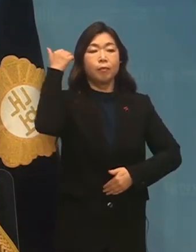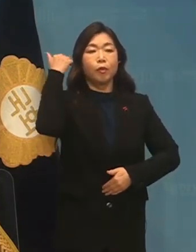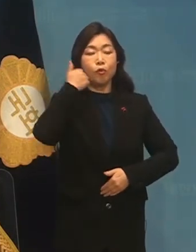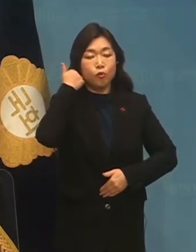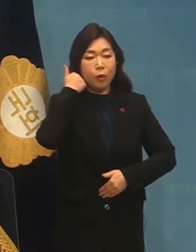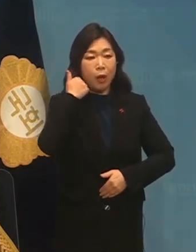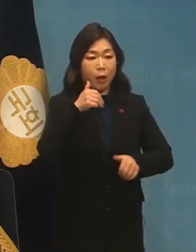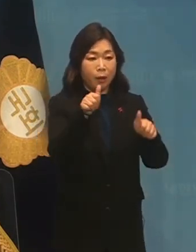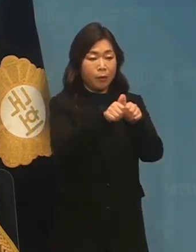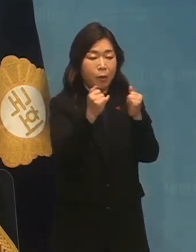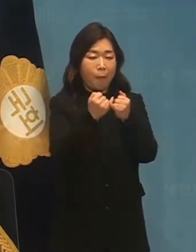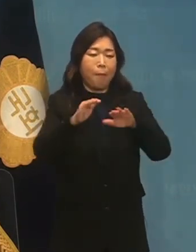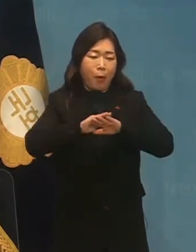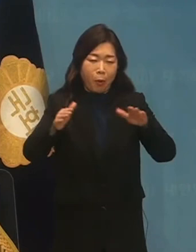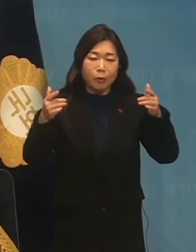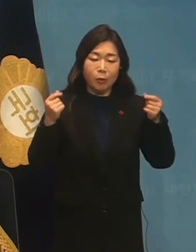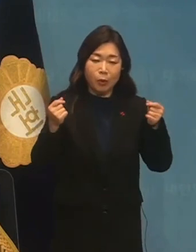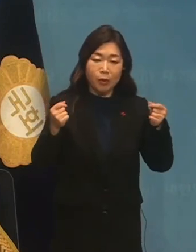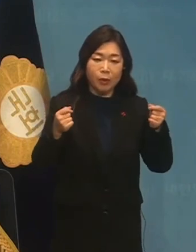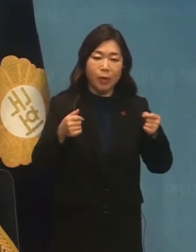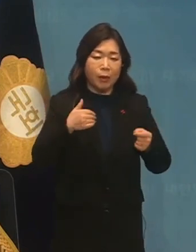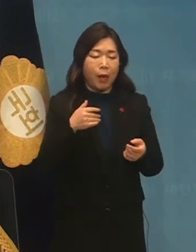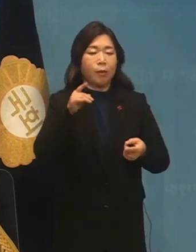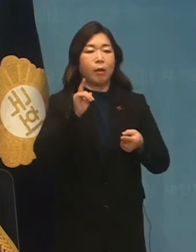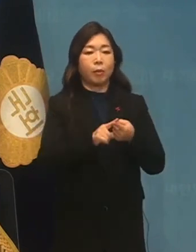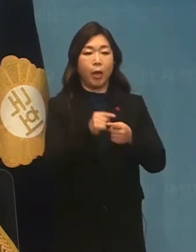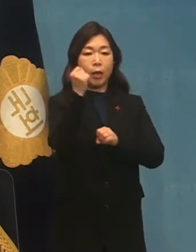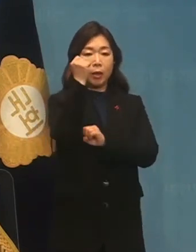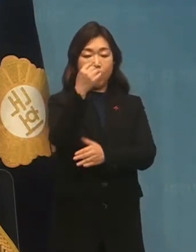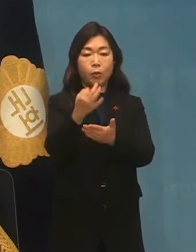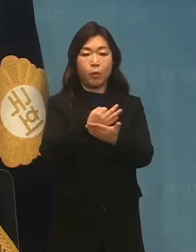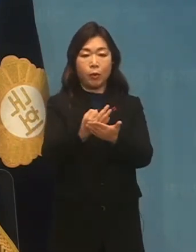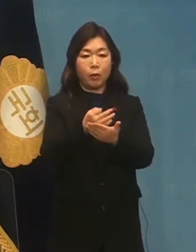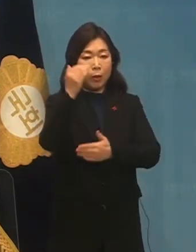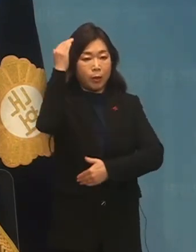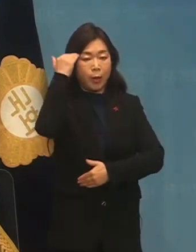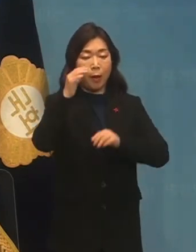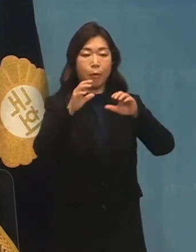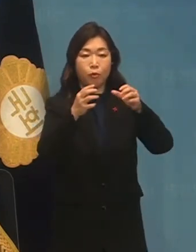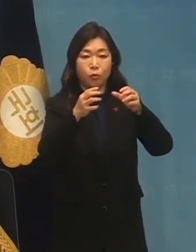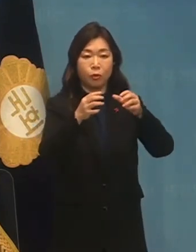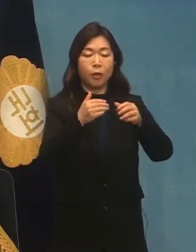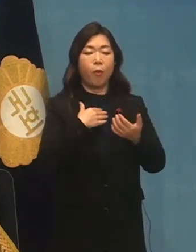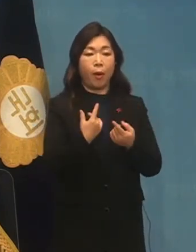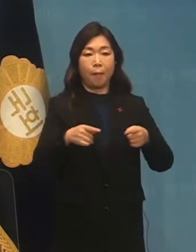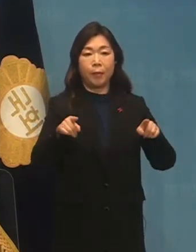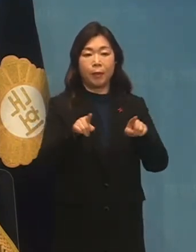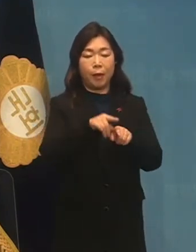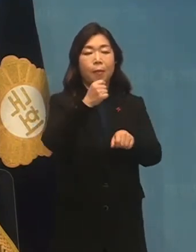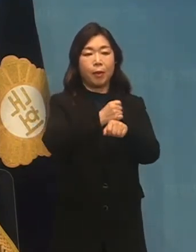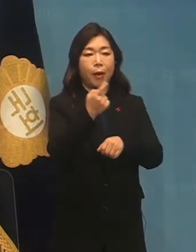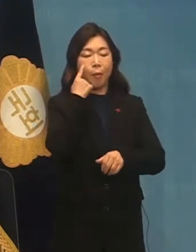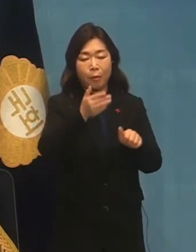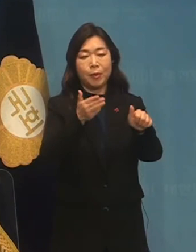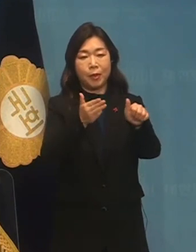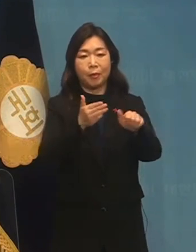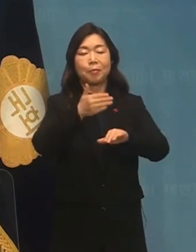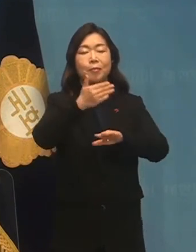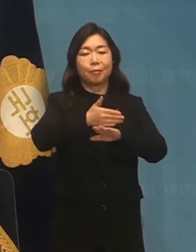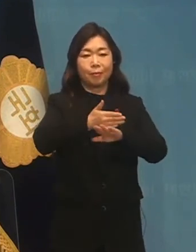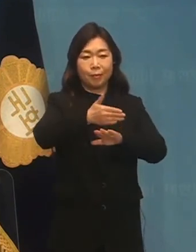누구나 성평등, 누구나 나답게 기본소득 대한민국, 저와 함께 만들어 갑시다.